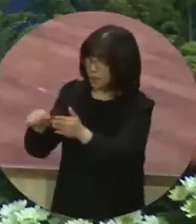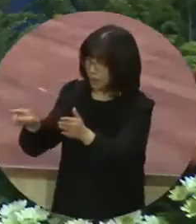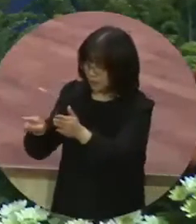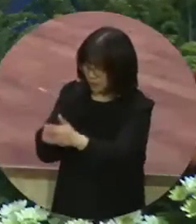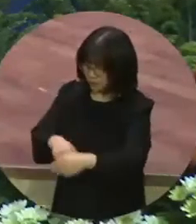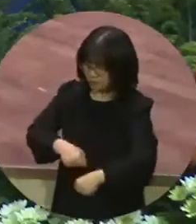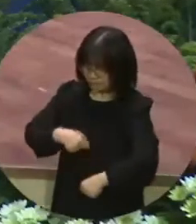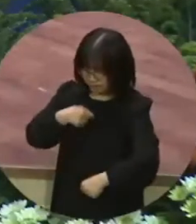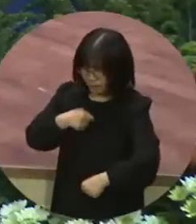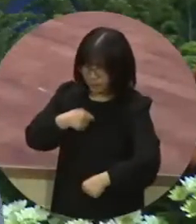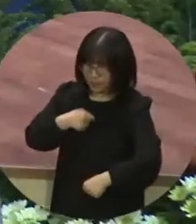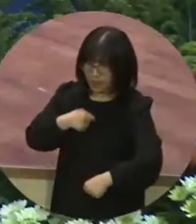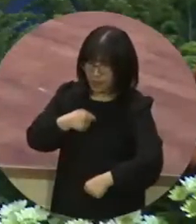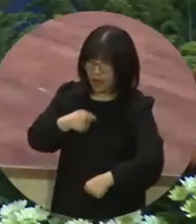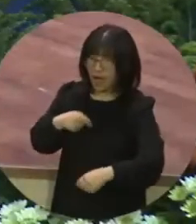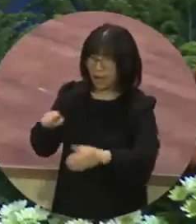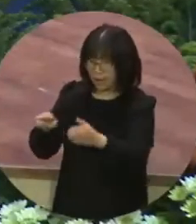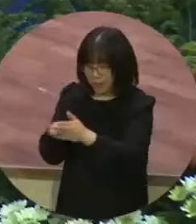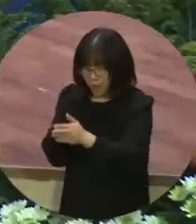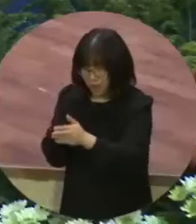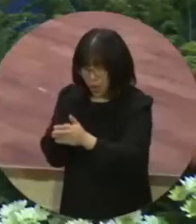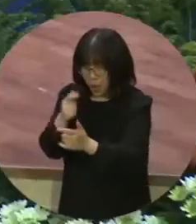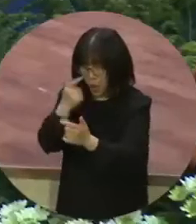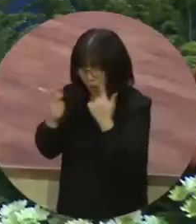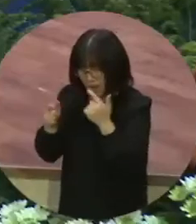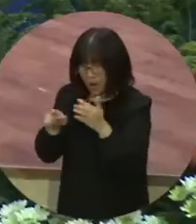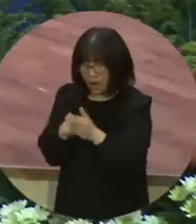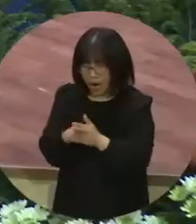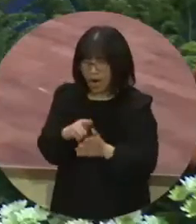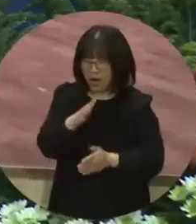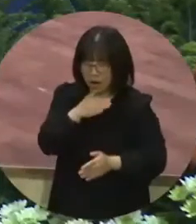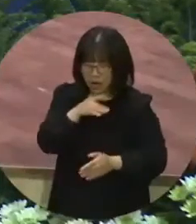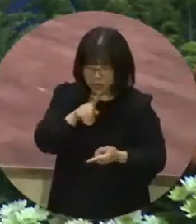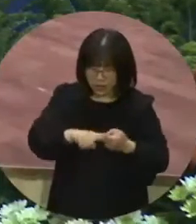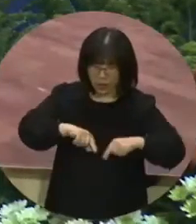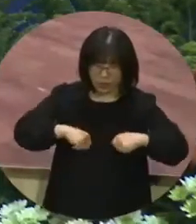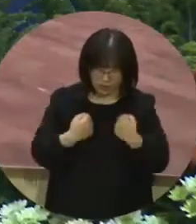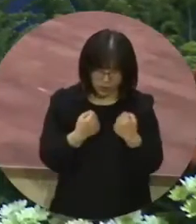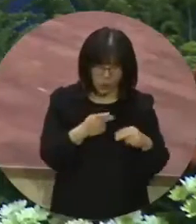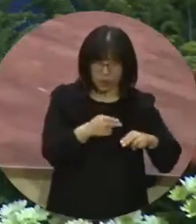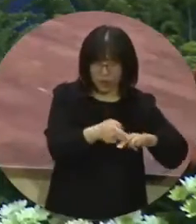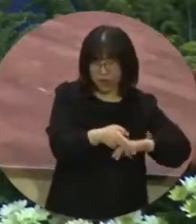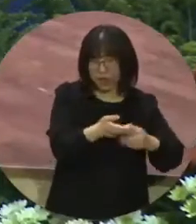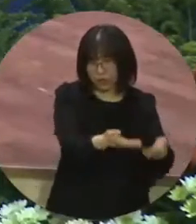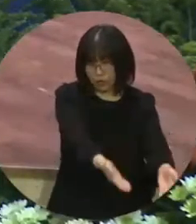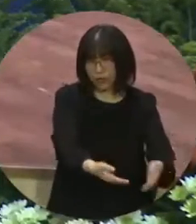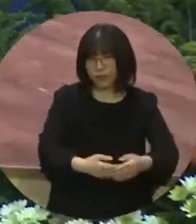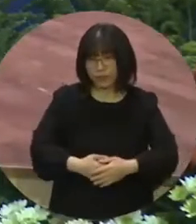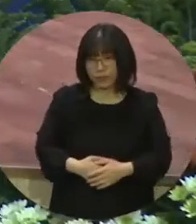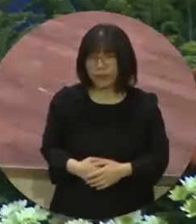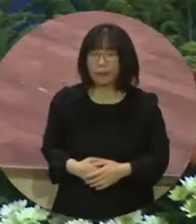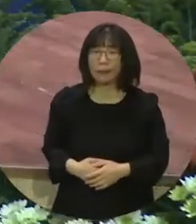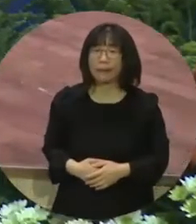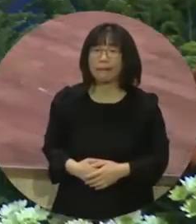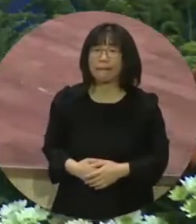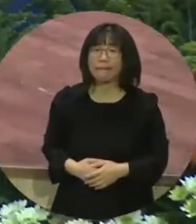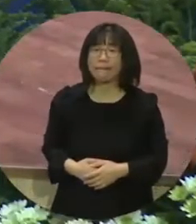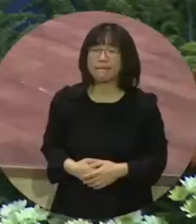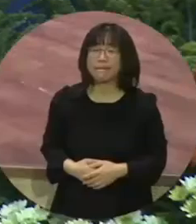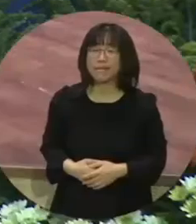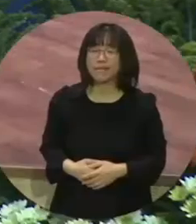언약 성취의 증거를 봤기 때문에 말씀대로 행한 거예요.